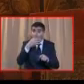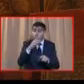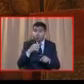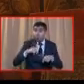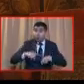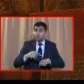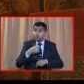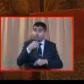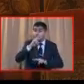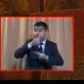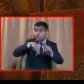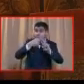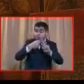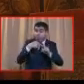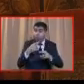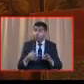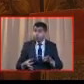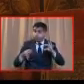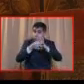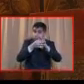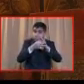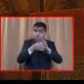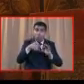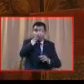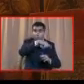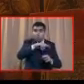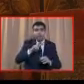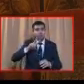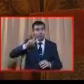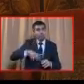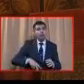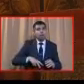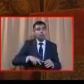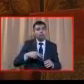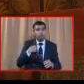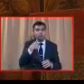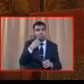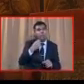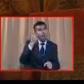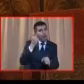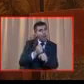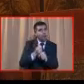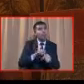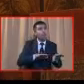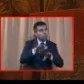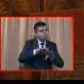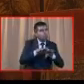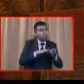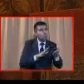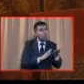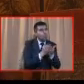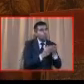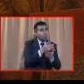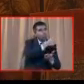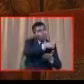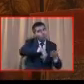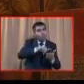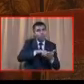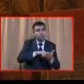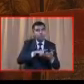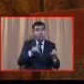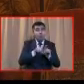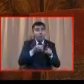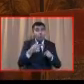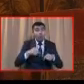خلى به طرف يصعب على الطرف أن يلتزم به. فباش نكون معكم صريح، جميع الجماعات التي التزمت والجهات